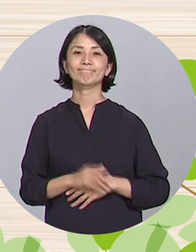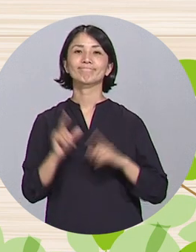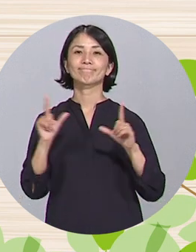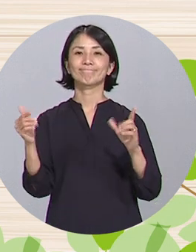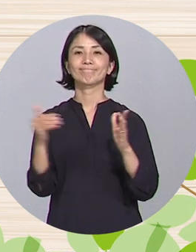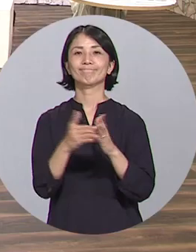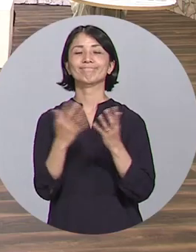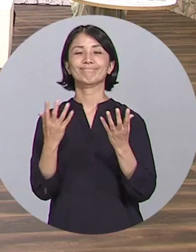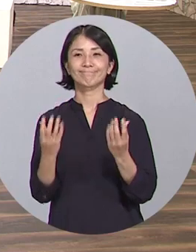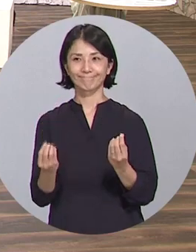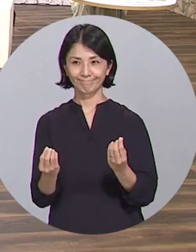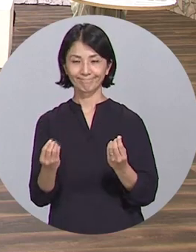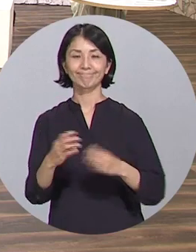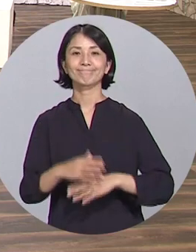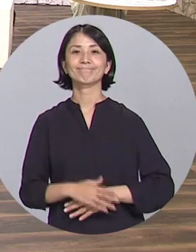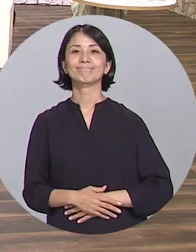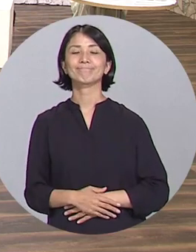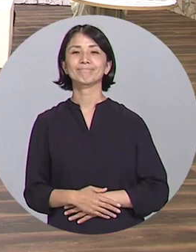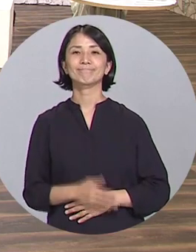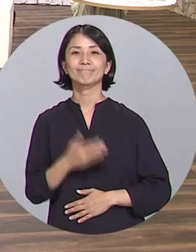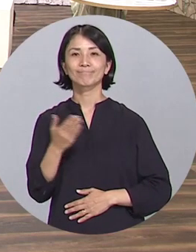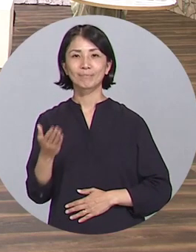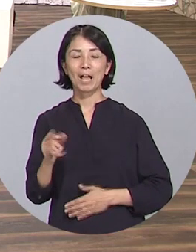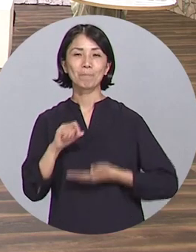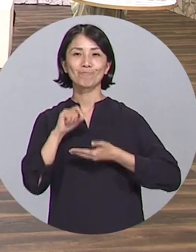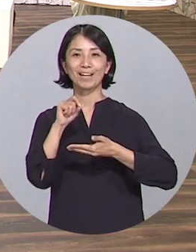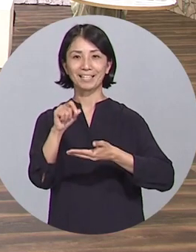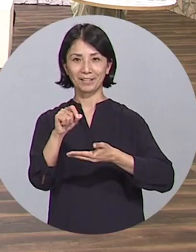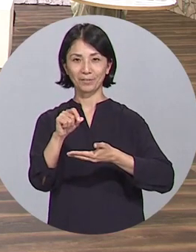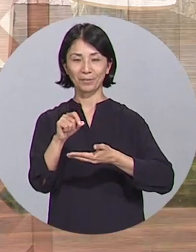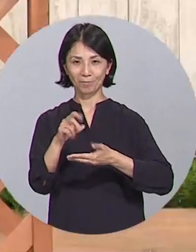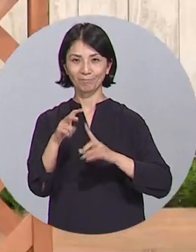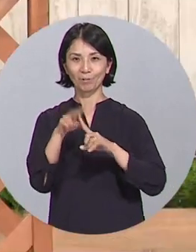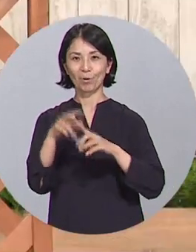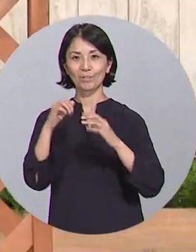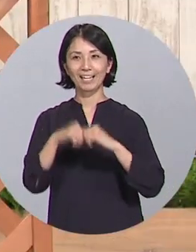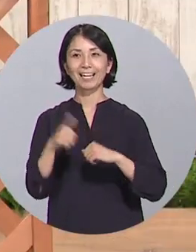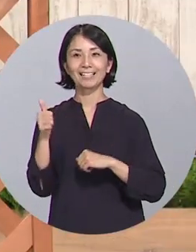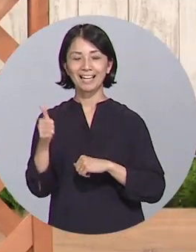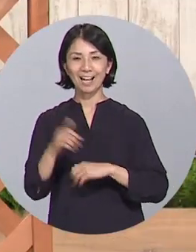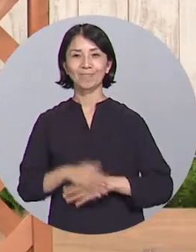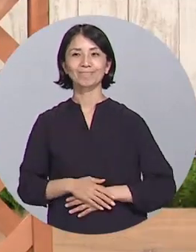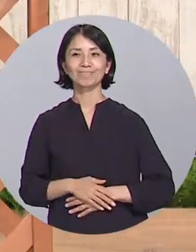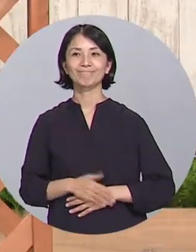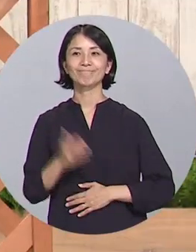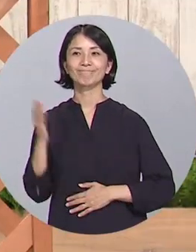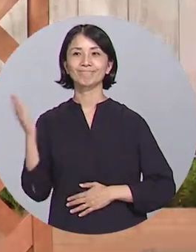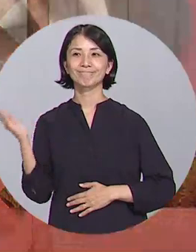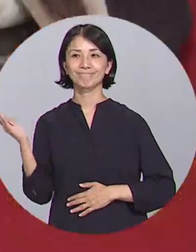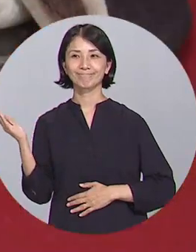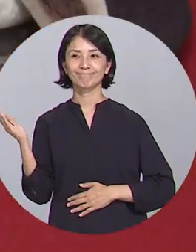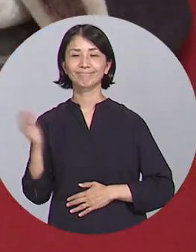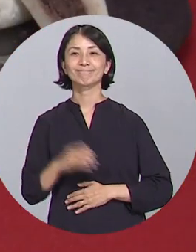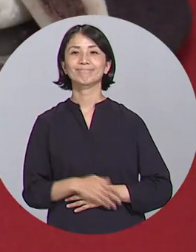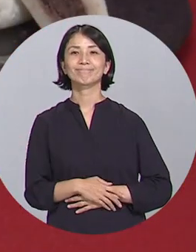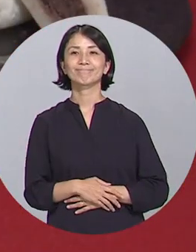フォメーションでした。 続いてはプレゼントです。小坂井さん。 はい、今週のプレゼントこちらです。